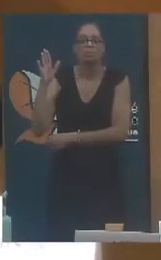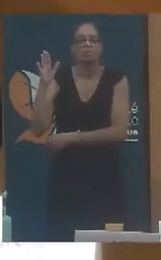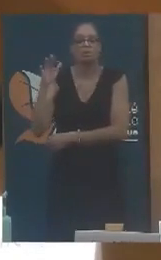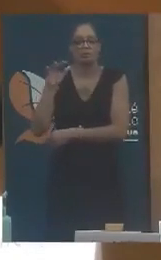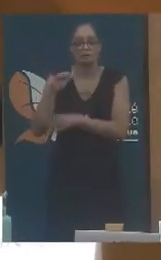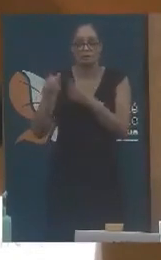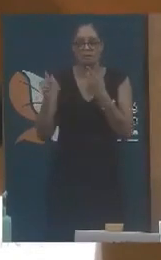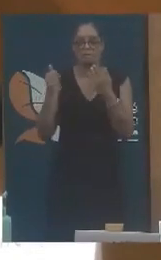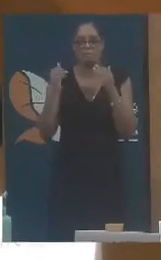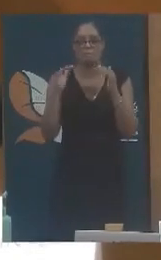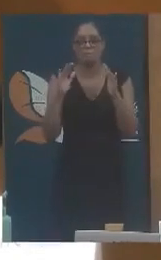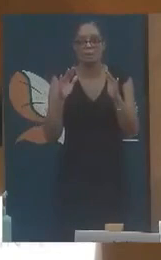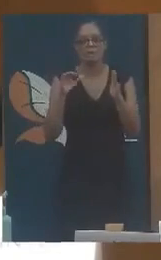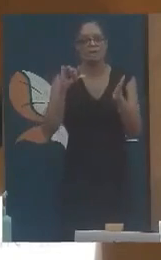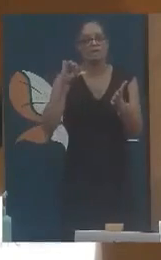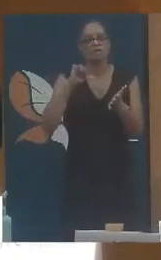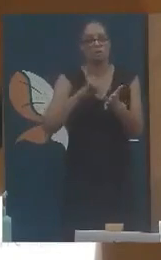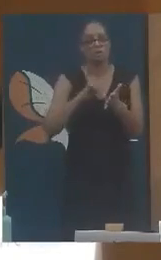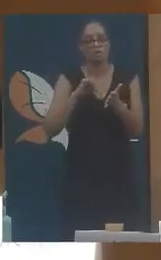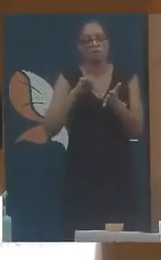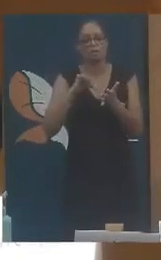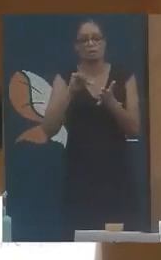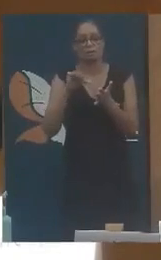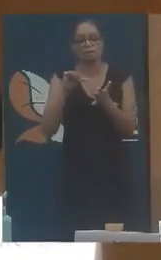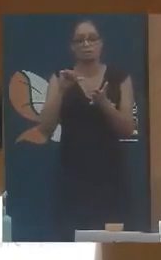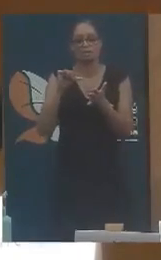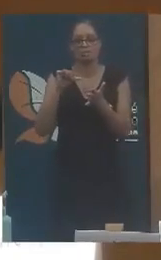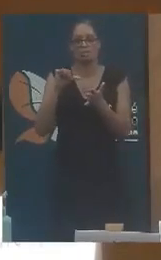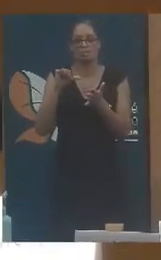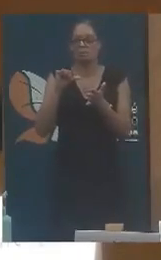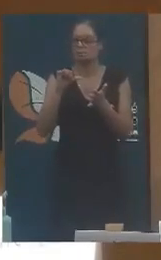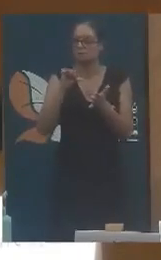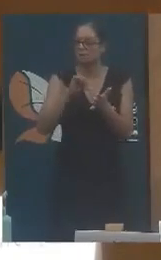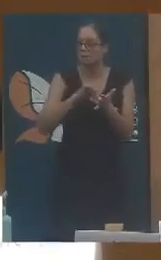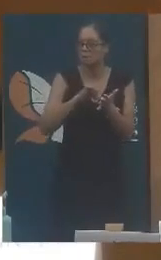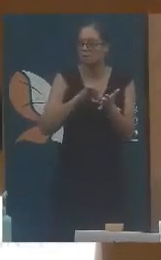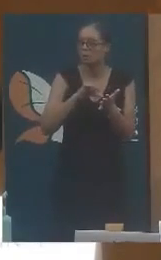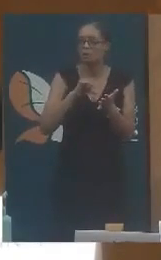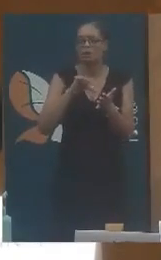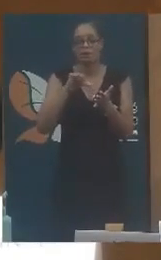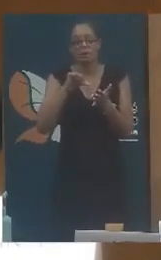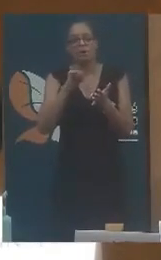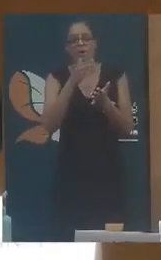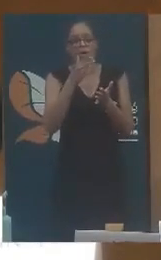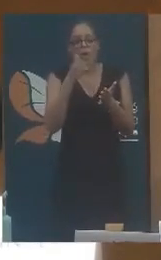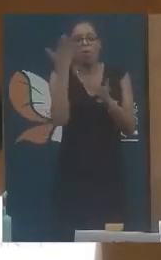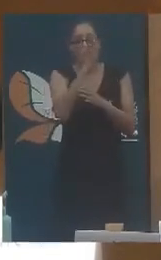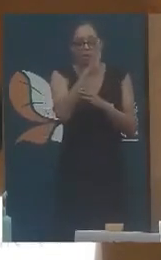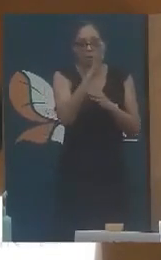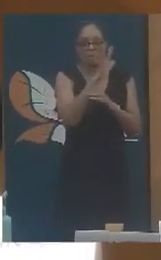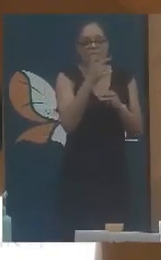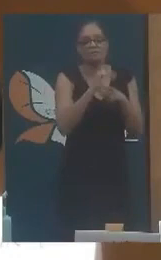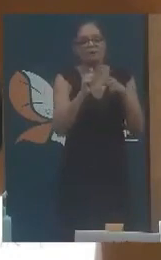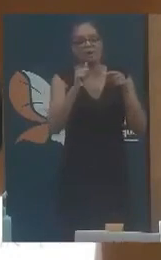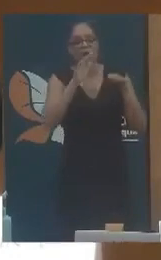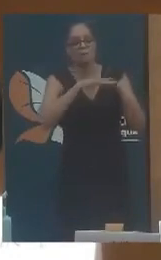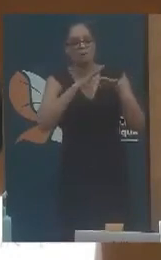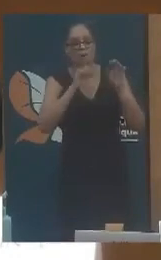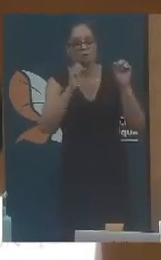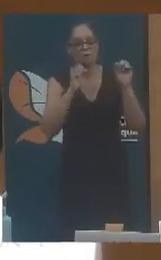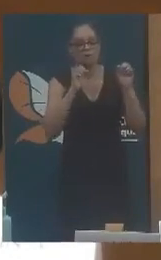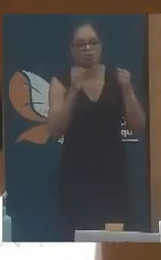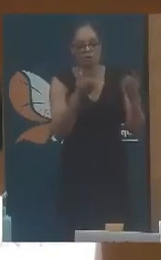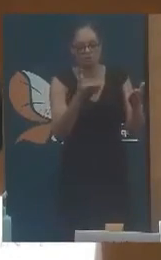faisaient pas nos centres permanents faisait l'objet d'appels d'offres, parce que le financement